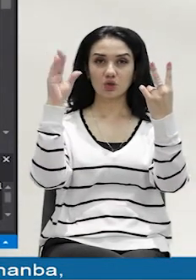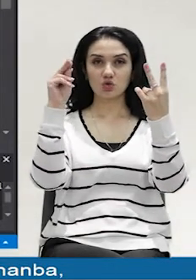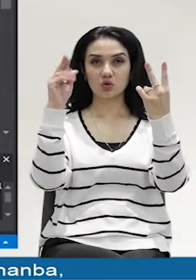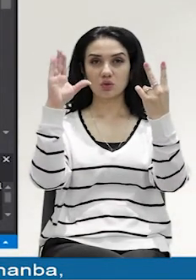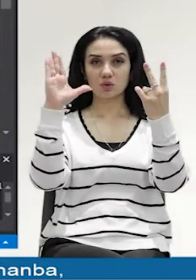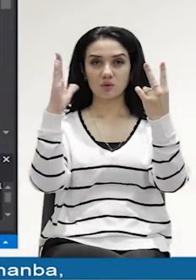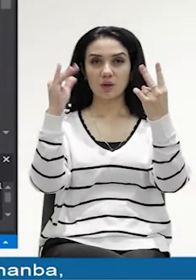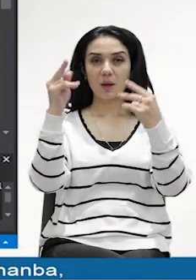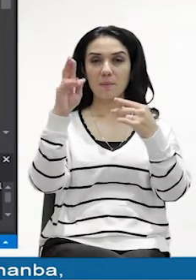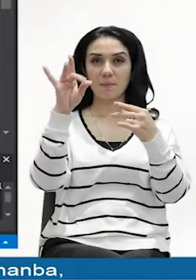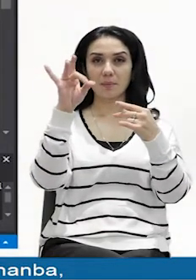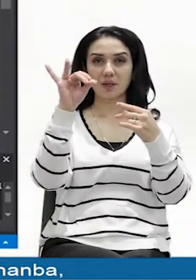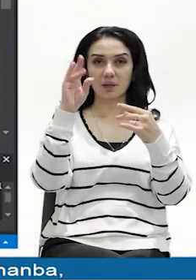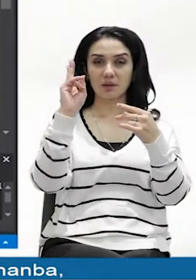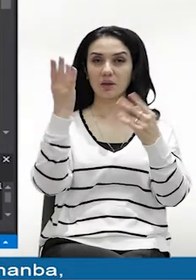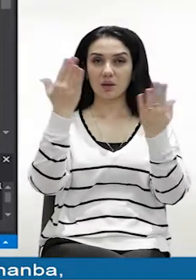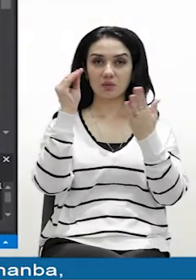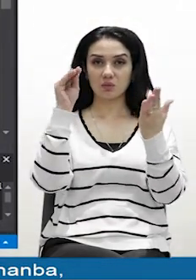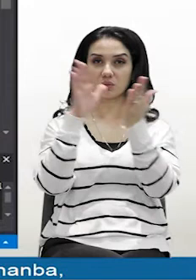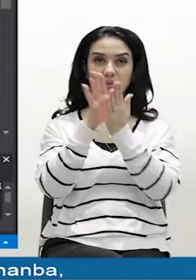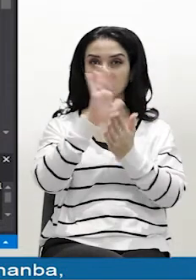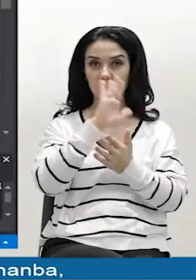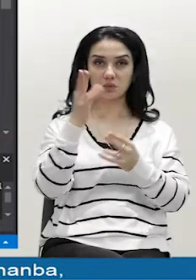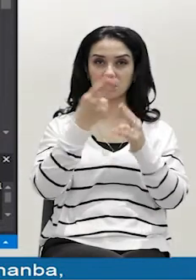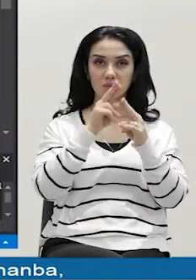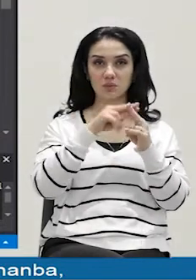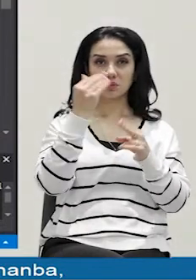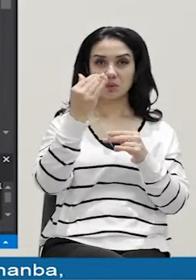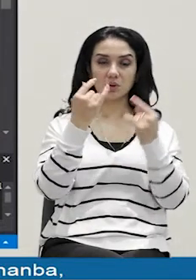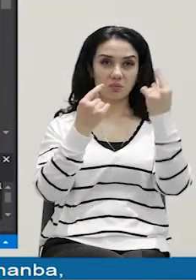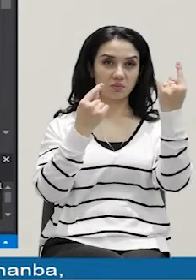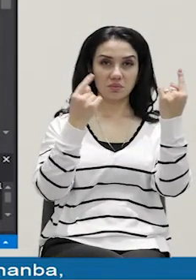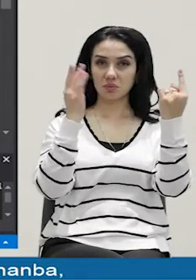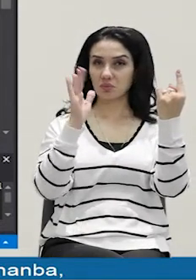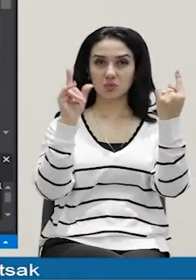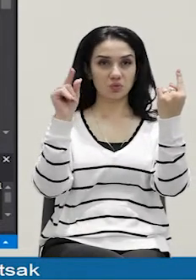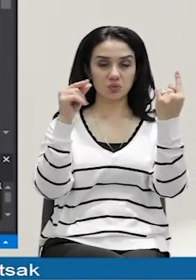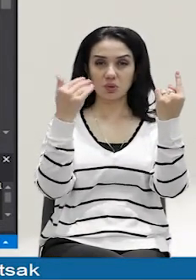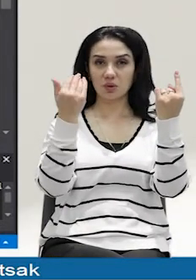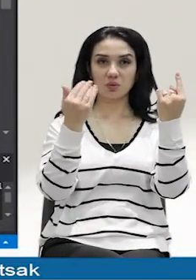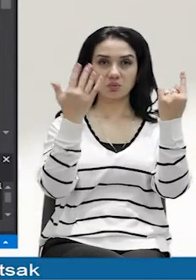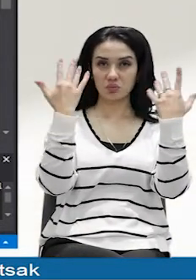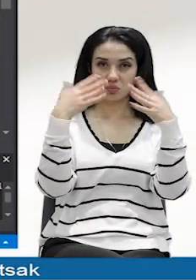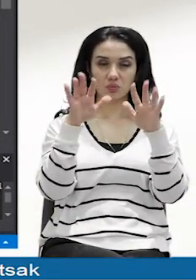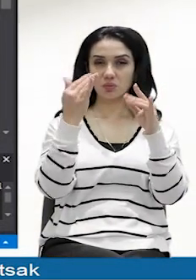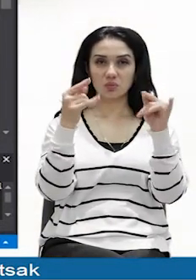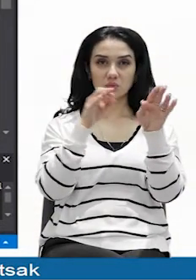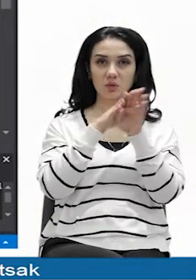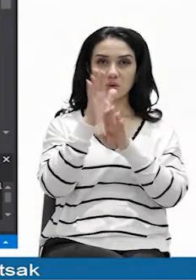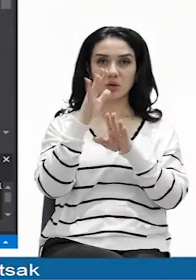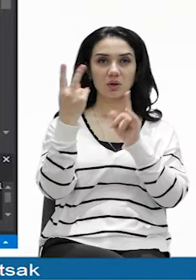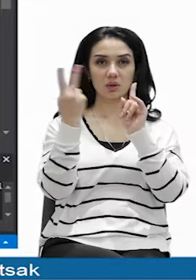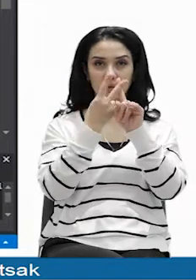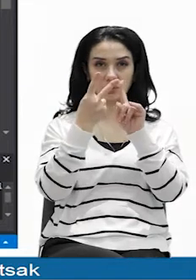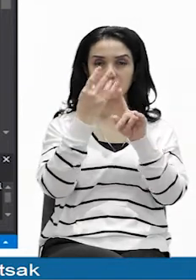endi brick degani agar brick koyulmasa mana brick koyulmasa bir agar bir bo'lsa düşanba bo'ldu bunu bacaradı iki